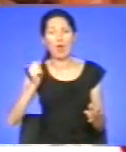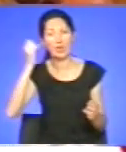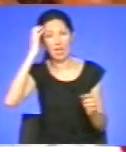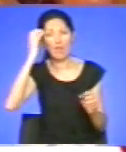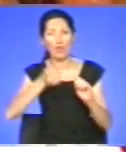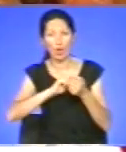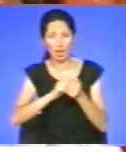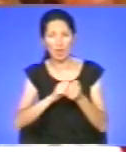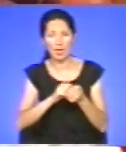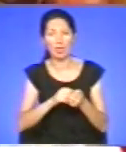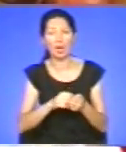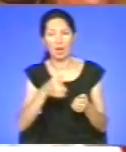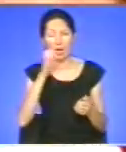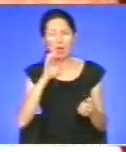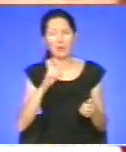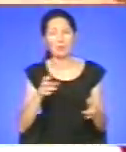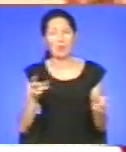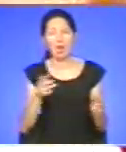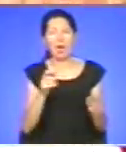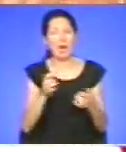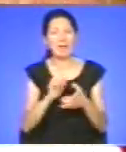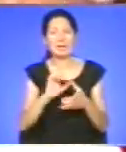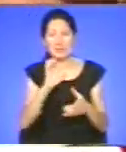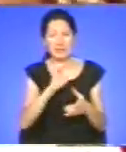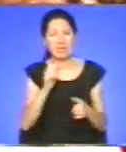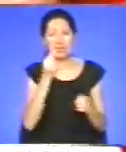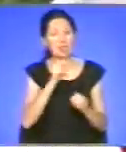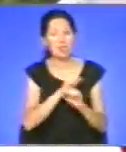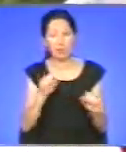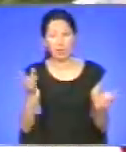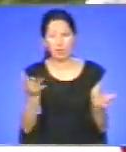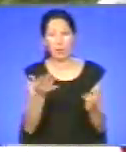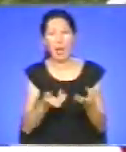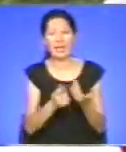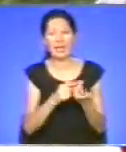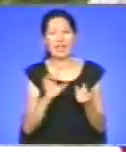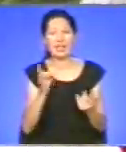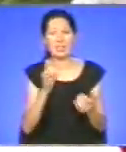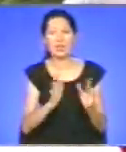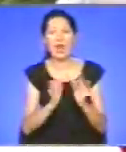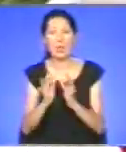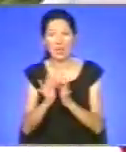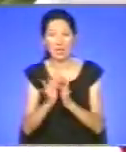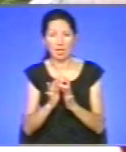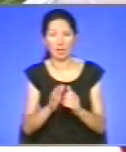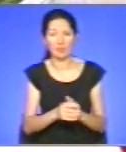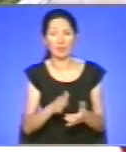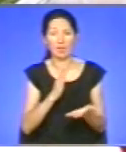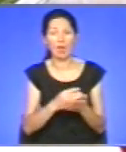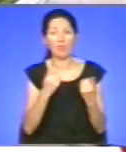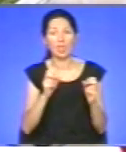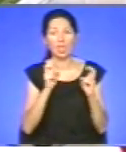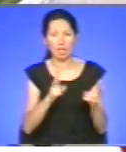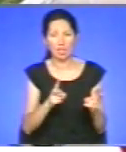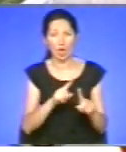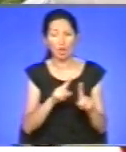гриби. Їх потрібно кілька разів довести до кипіння, каже Богдан Марків. Грибами отруїтися є досить високий ризик, особливо в